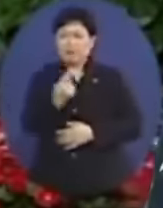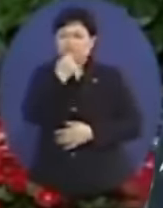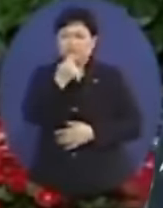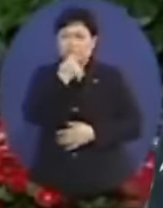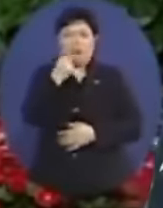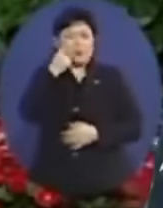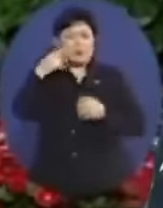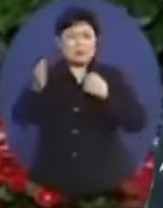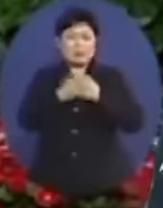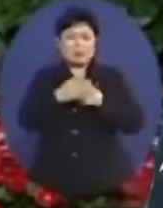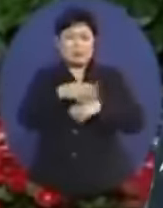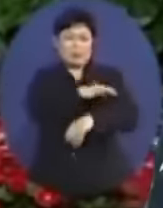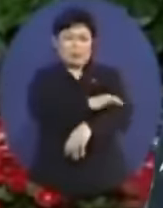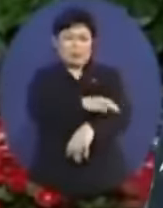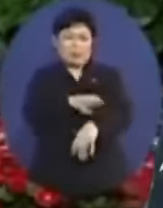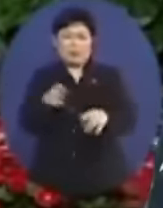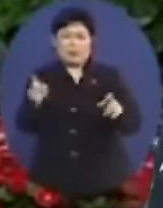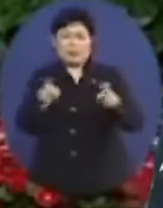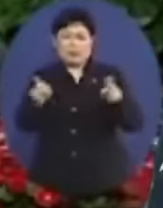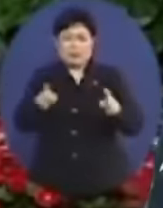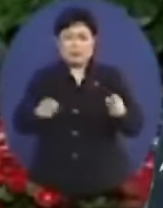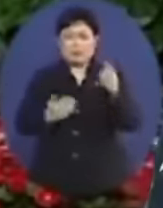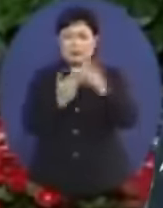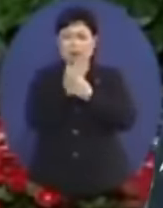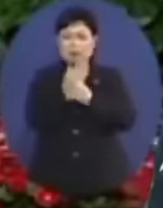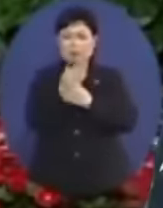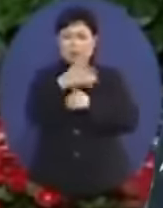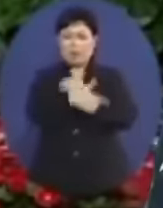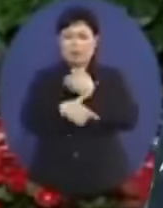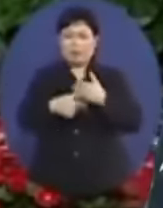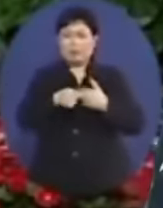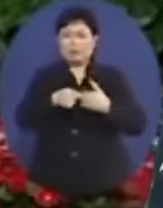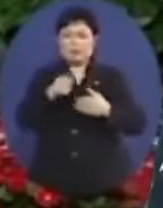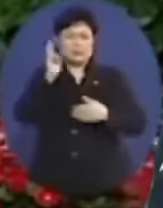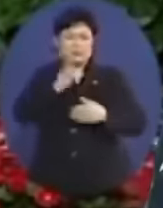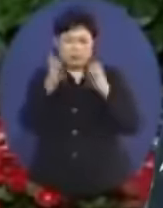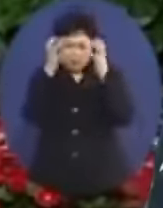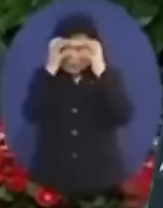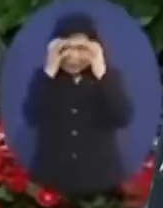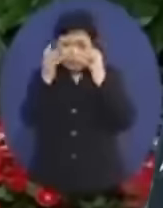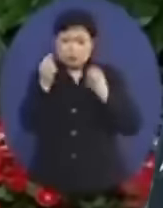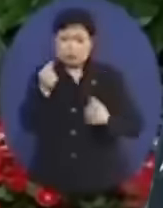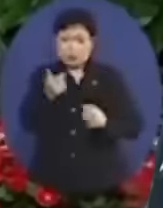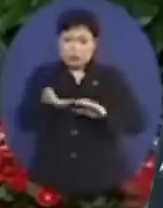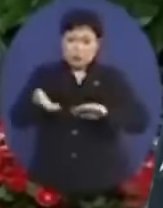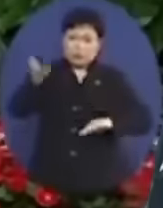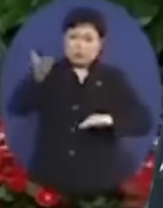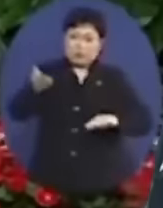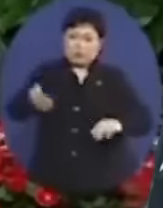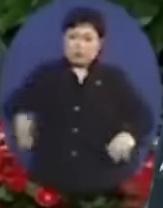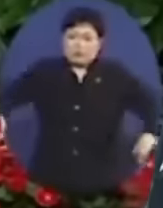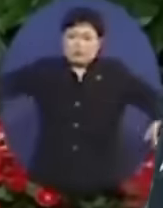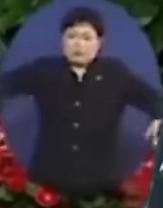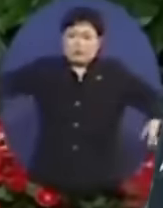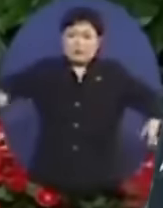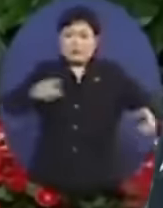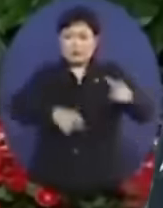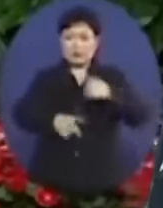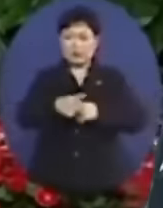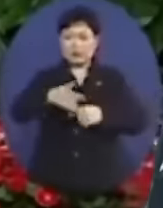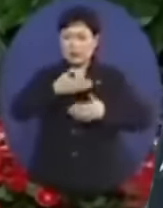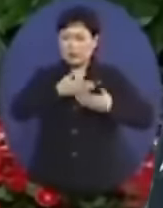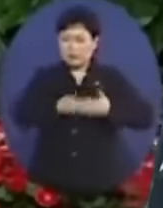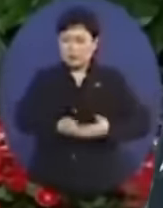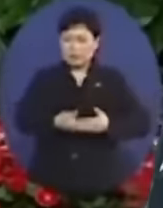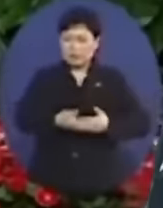일어납니다 이것이 너무나 고통스러워서 몸을 좀 위로 조금이라도 지켜 올리려 하 하면 이때마다 중이